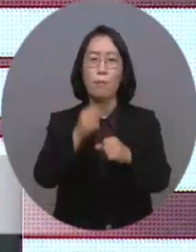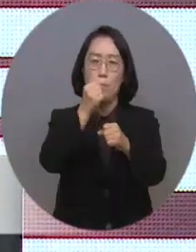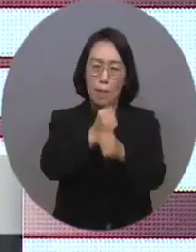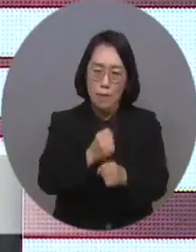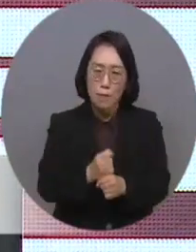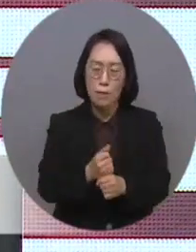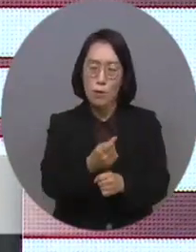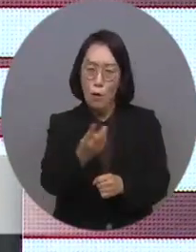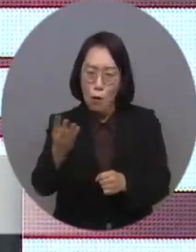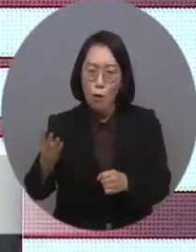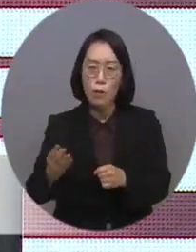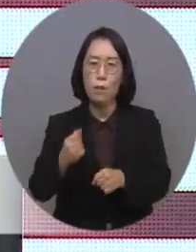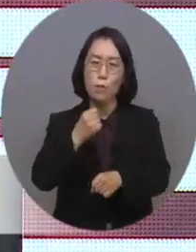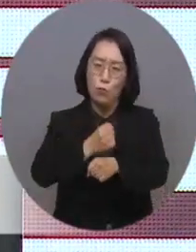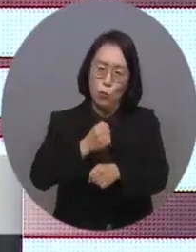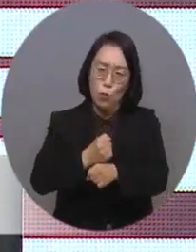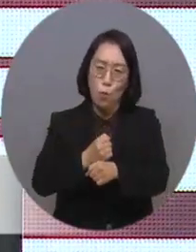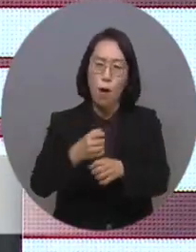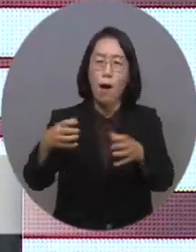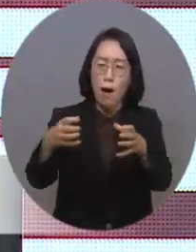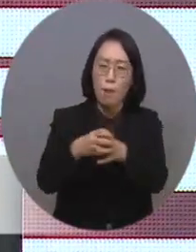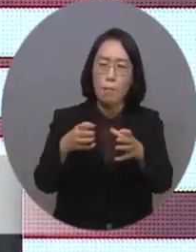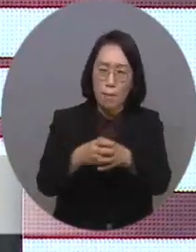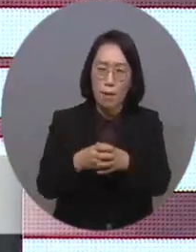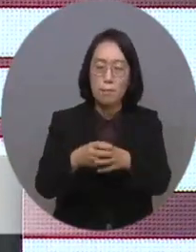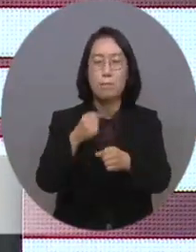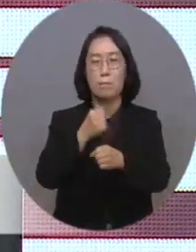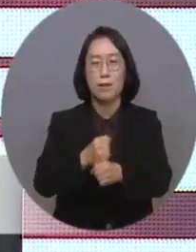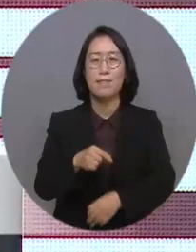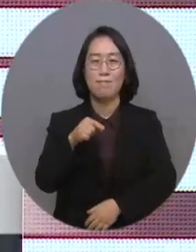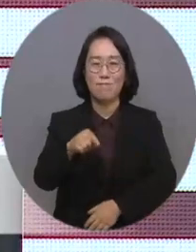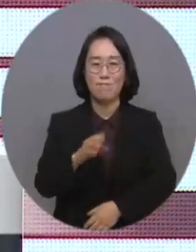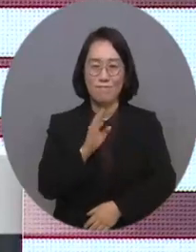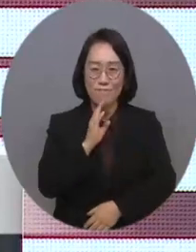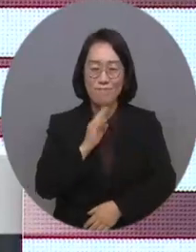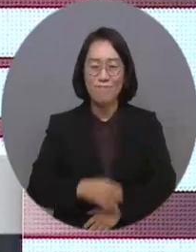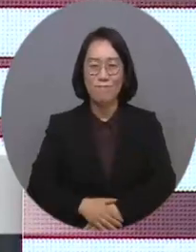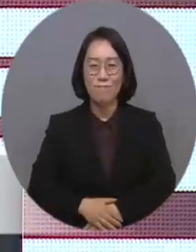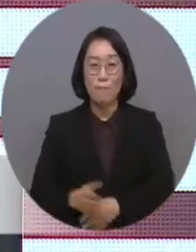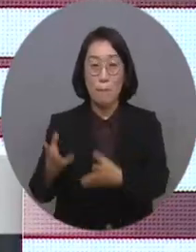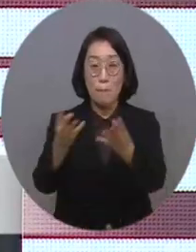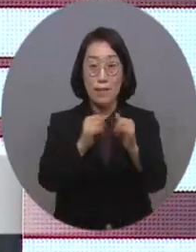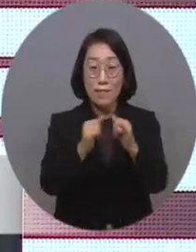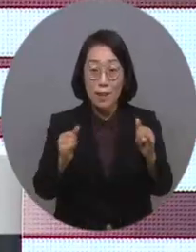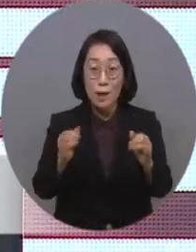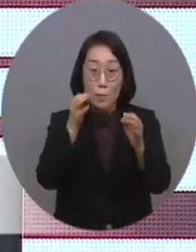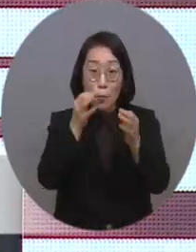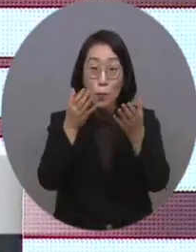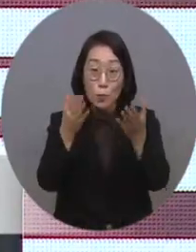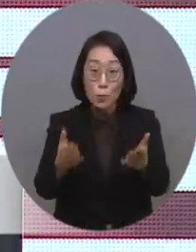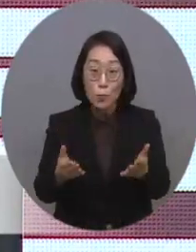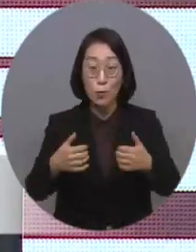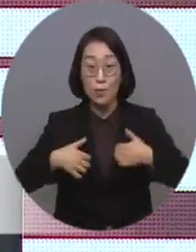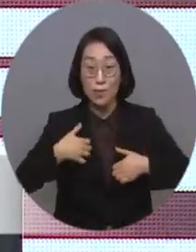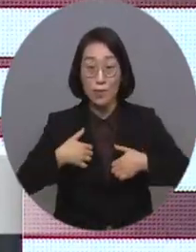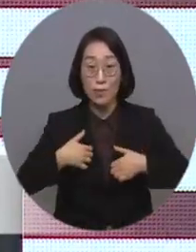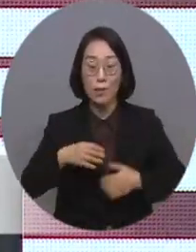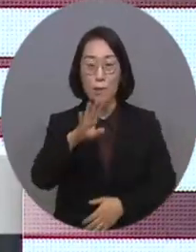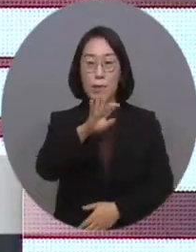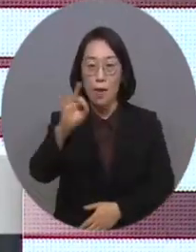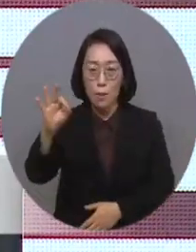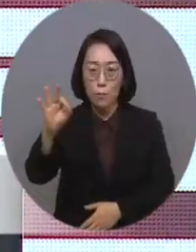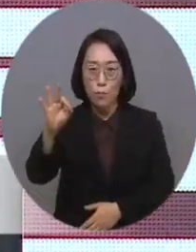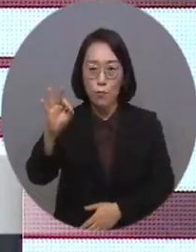많은 사람들의 땀이 들어간 프로젝트였습니다. 네, 그래서 많은 사람들이 또 즐길 수 있도록 배리어프리